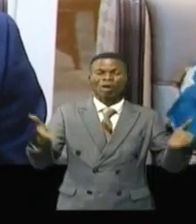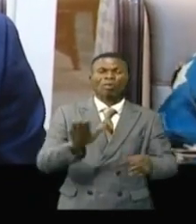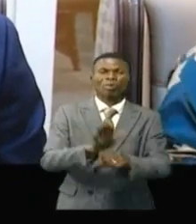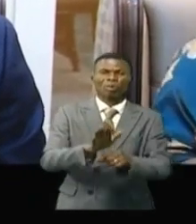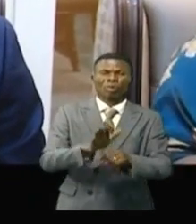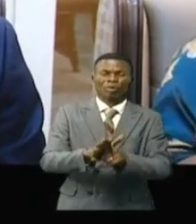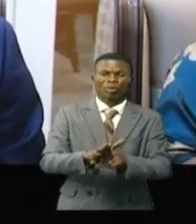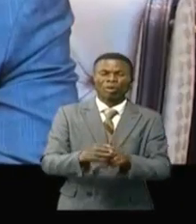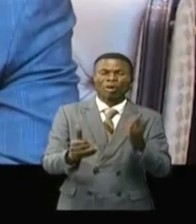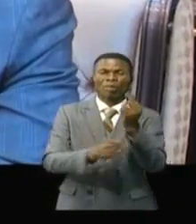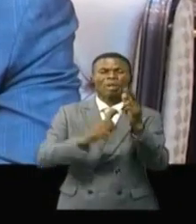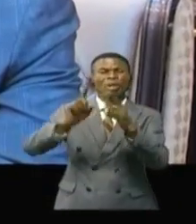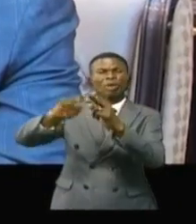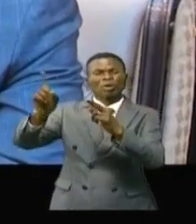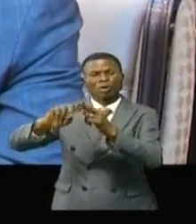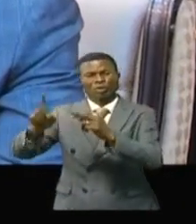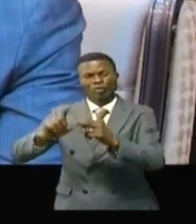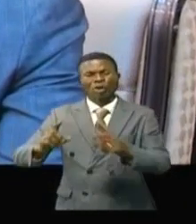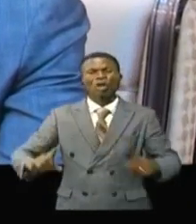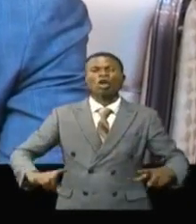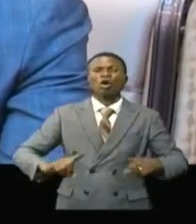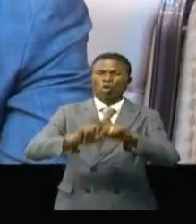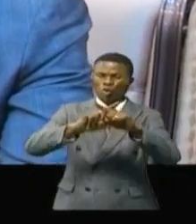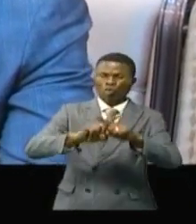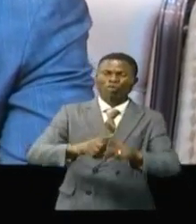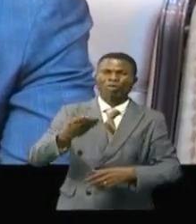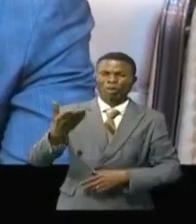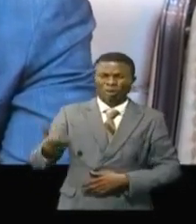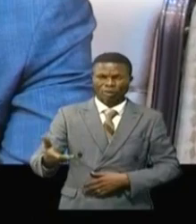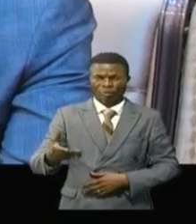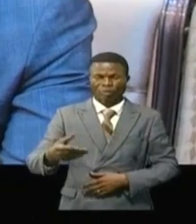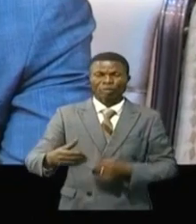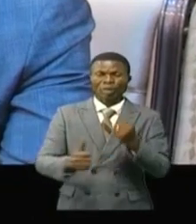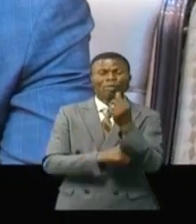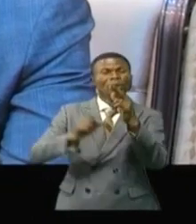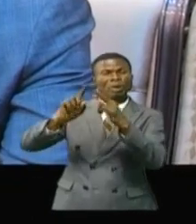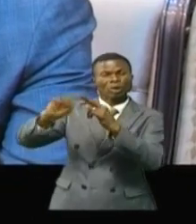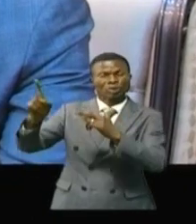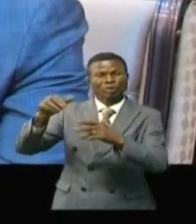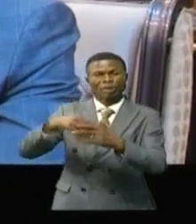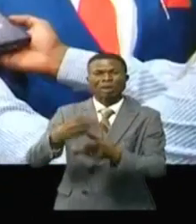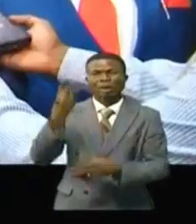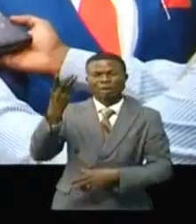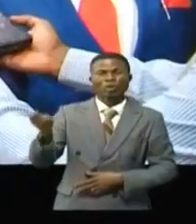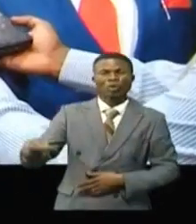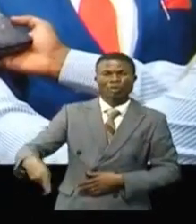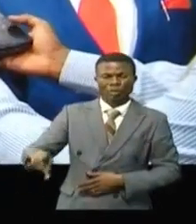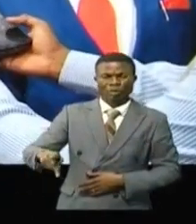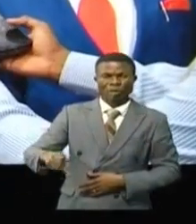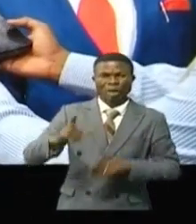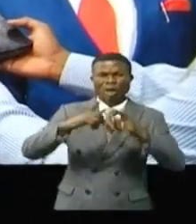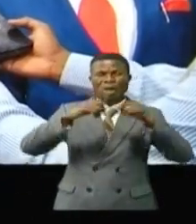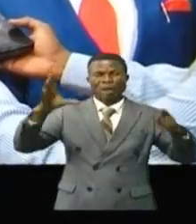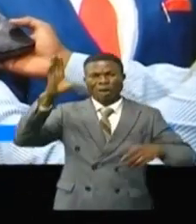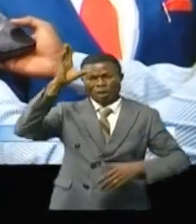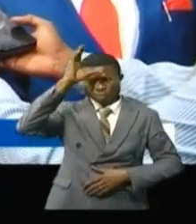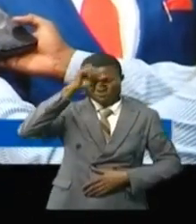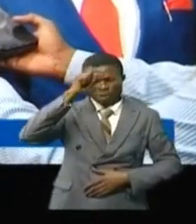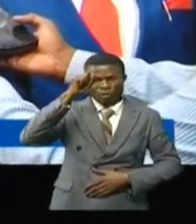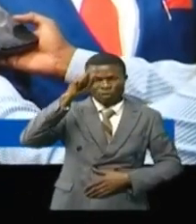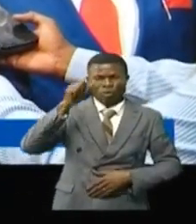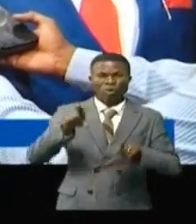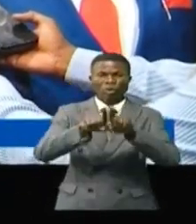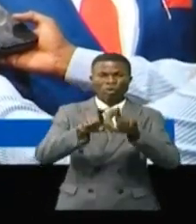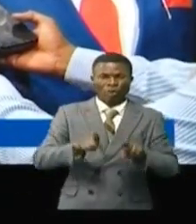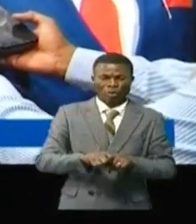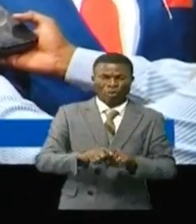des déplacés du conflit Tekeyaka. Les déplacés que nous avons dans nos trois provinces du Grand Bandundu et